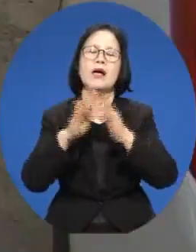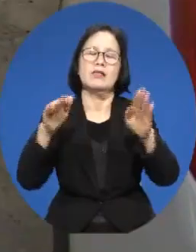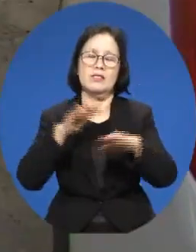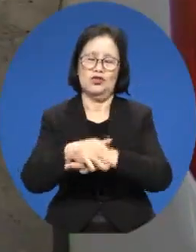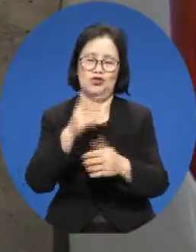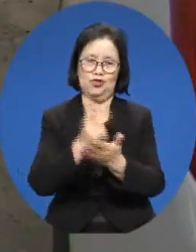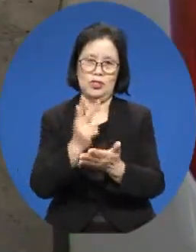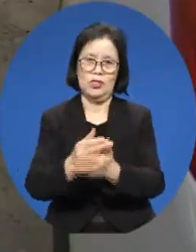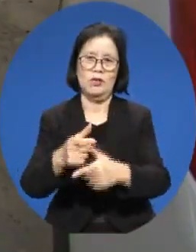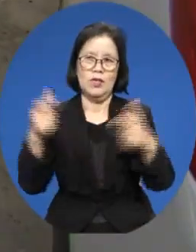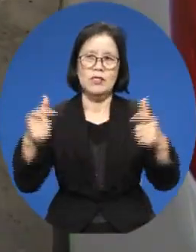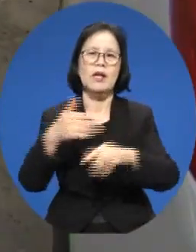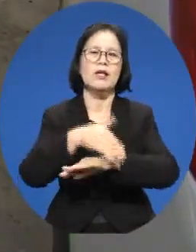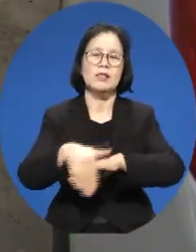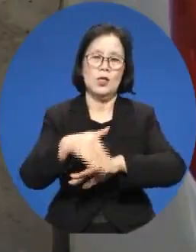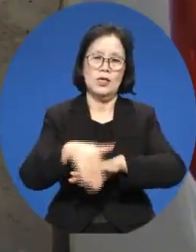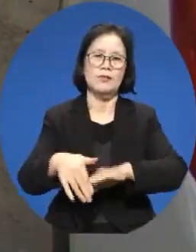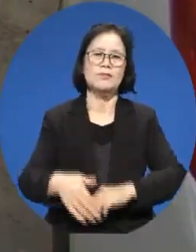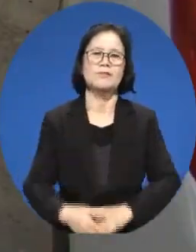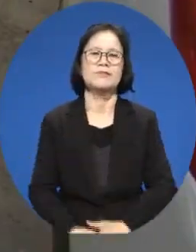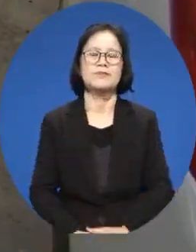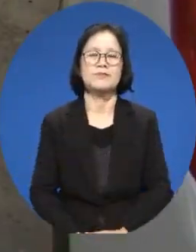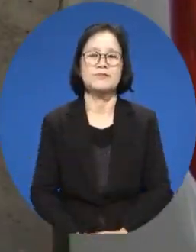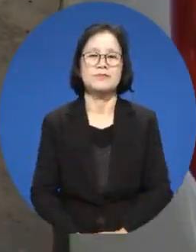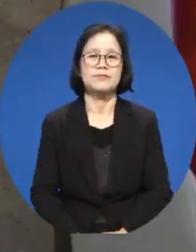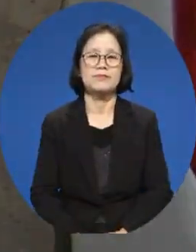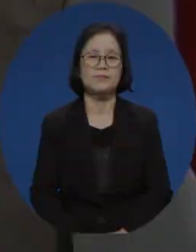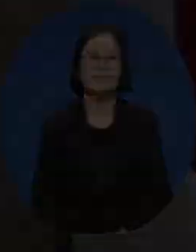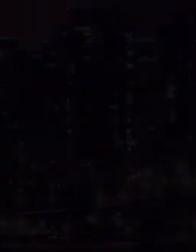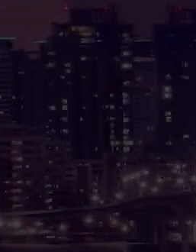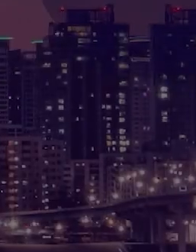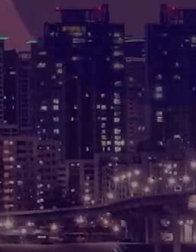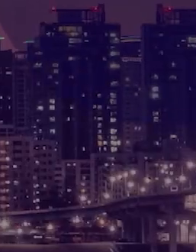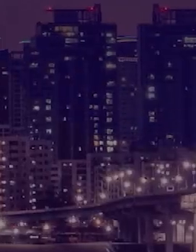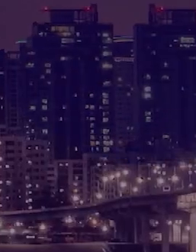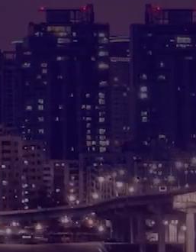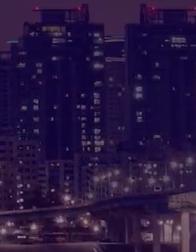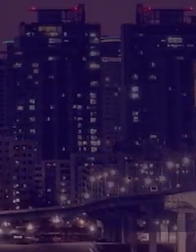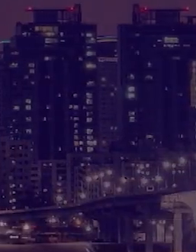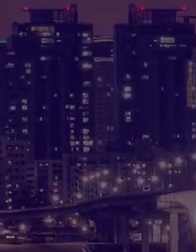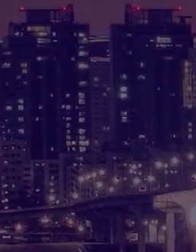확대할 방침입니다 obs 뉴스 이정현 입니다